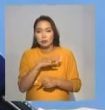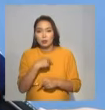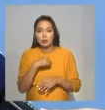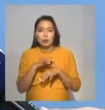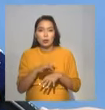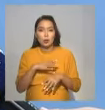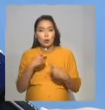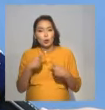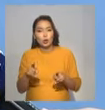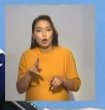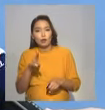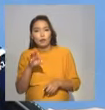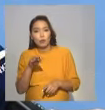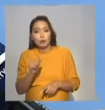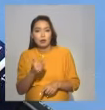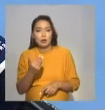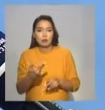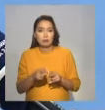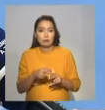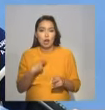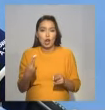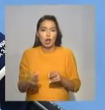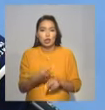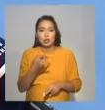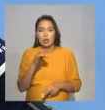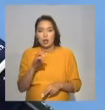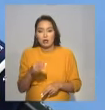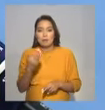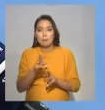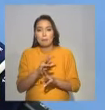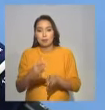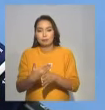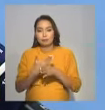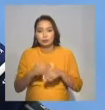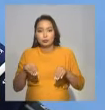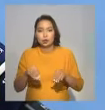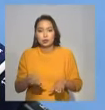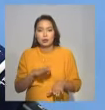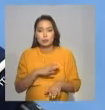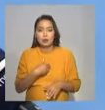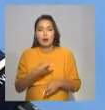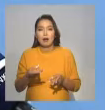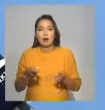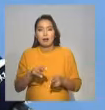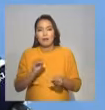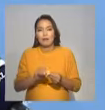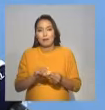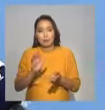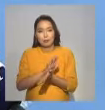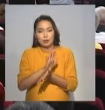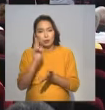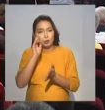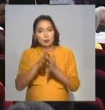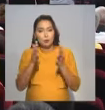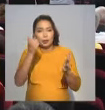проходить по другой квоте. Я едва не лишилась гранта, сегодня донесла эту проблему министру, и он на месте решил вопрос. Я остаюсь на гранте. Большая